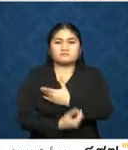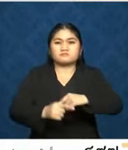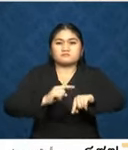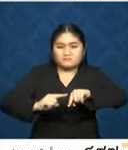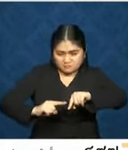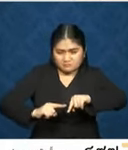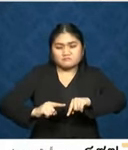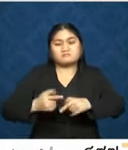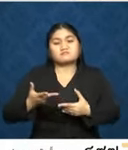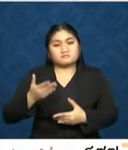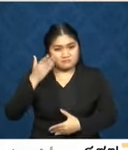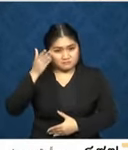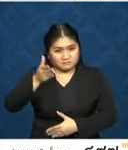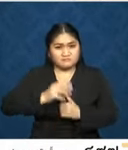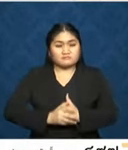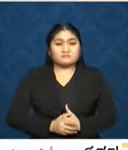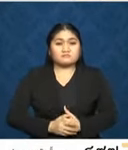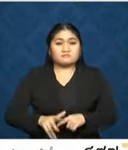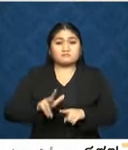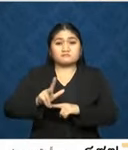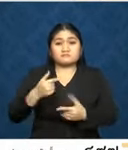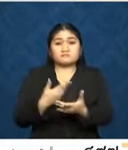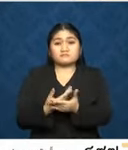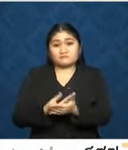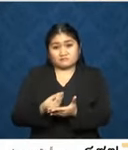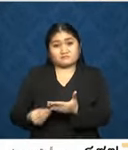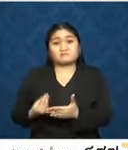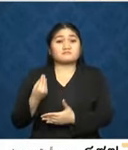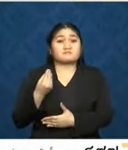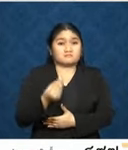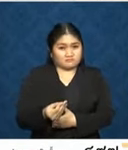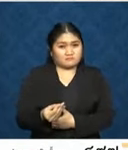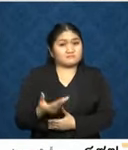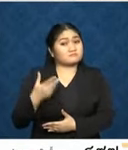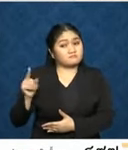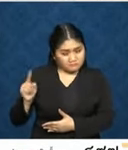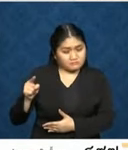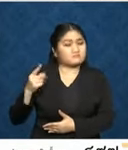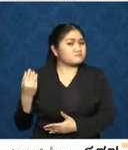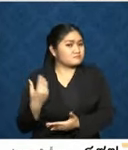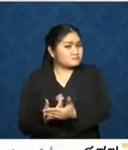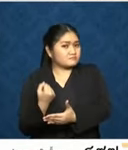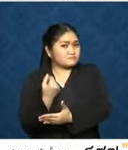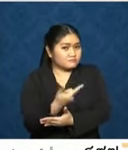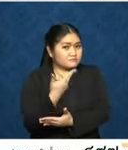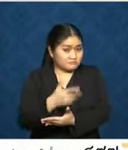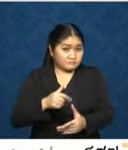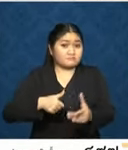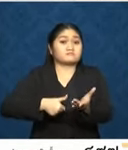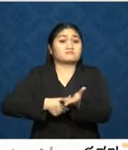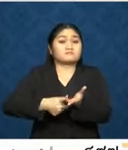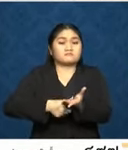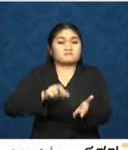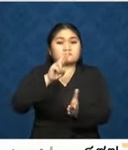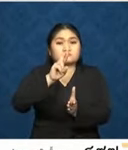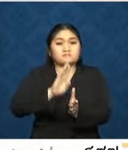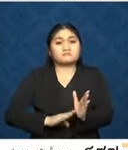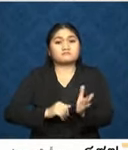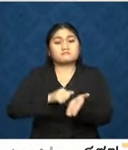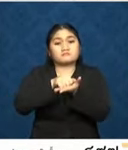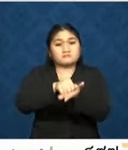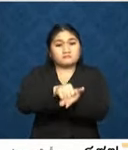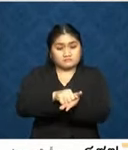อนาคต 3นำค่าสินใหมาทแทนดังกล่าวที่ได้มามาปรับปรุงระบบการให้บริการในท่า